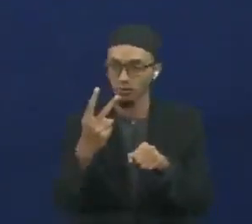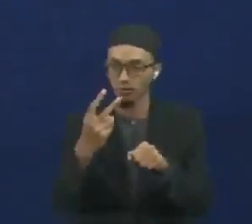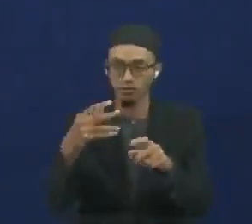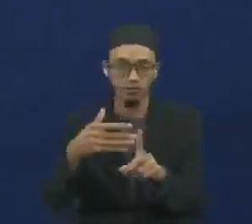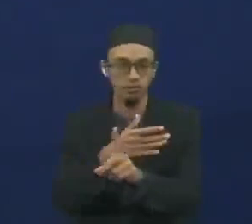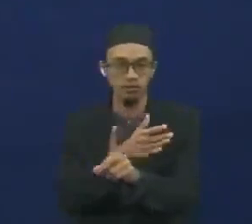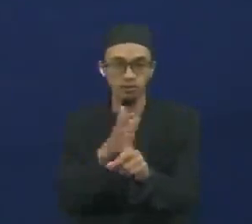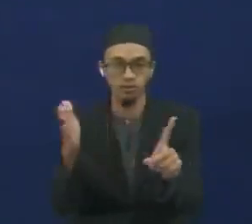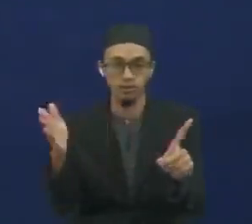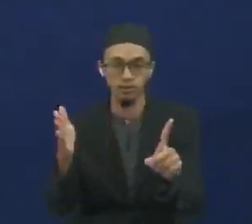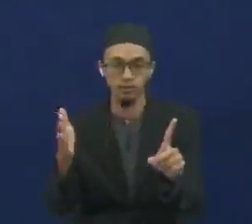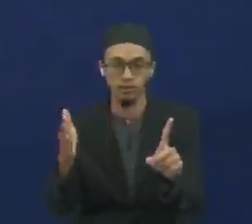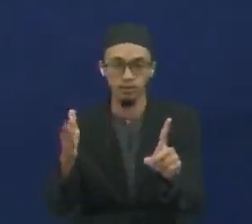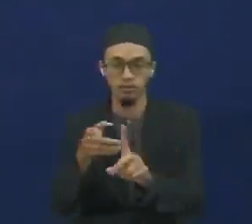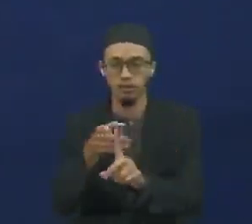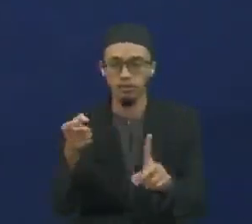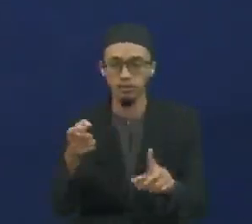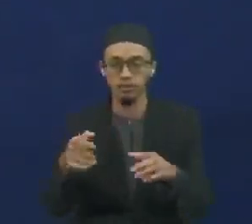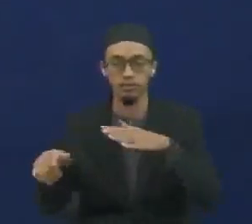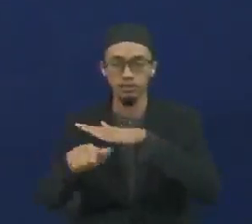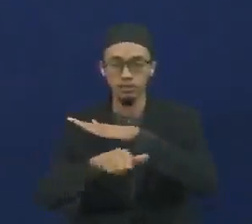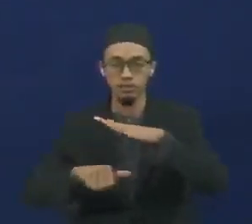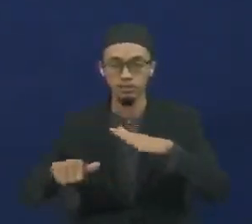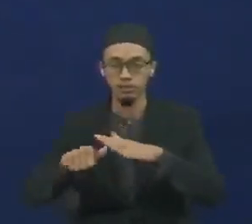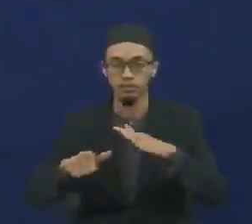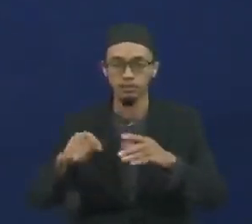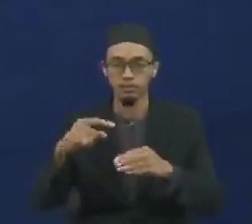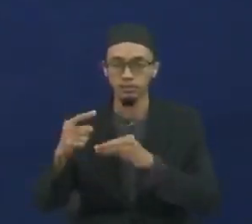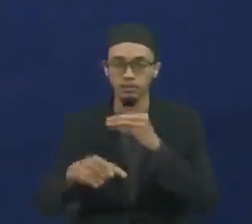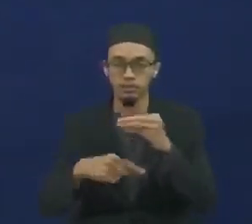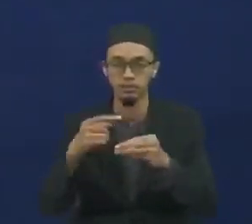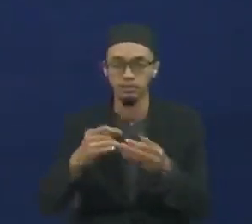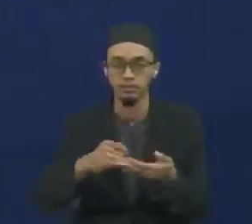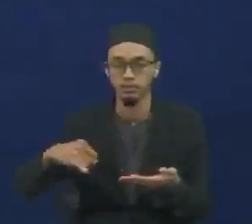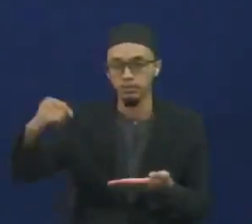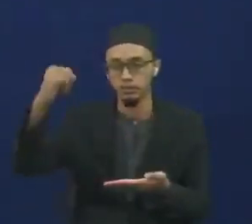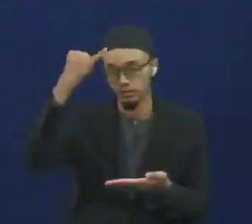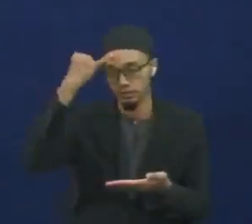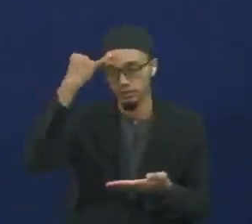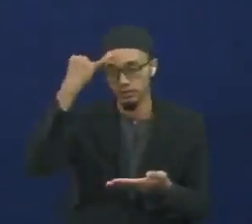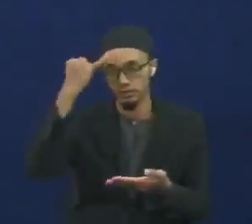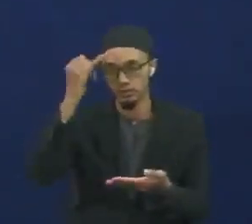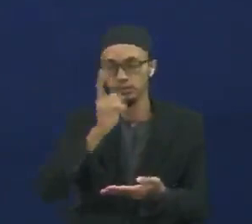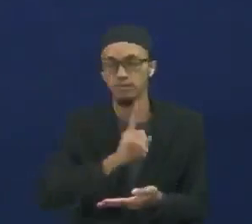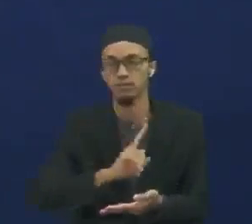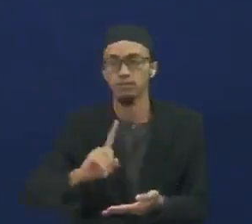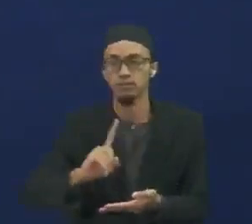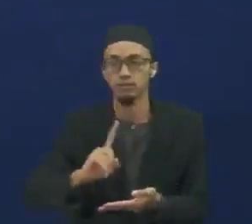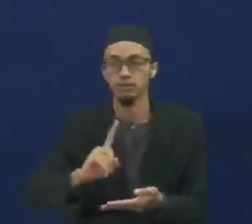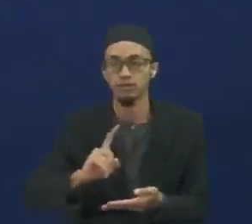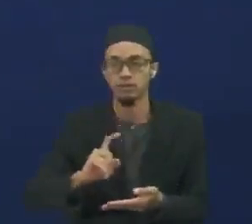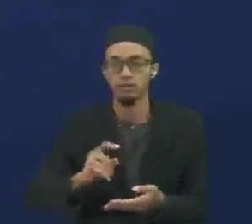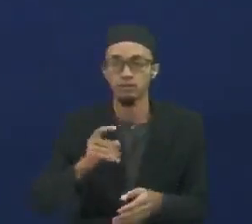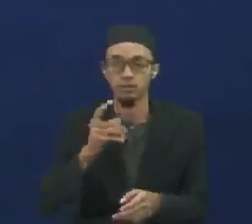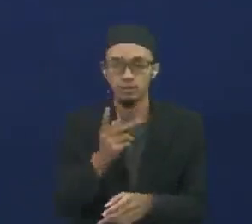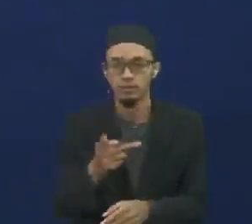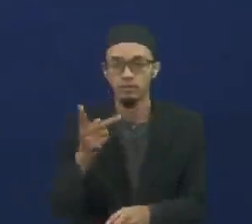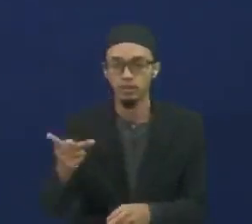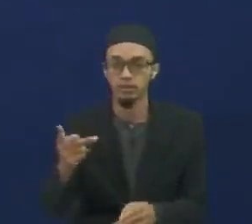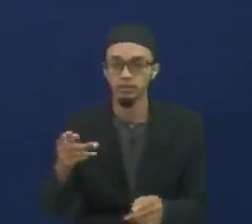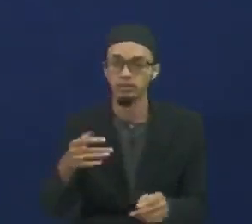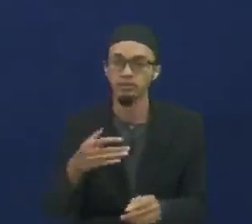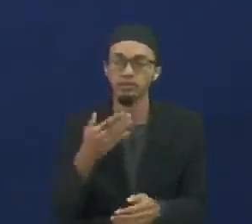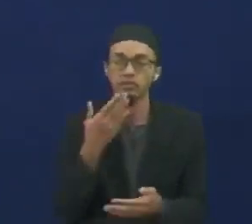ni, ni makul ni, benda-benda yang tak masuk akal, benda-benda yang menyalahi dengan mangkul